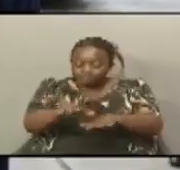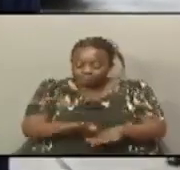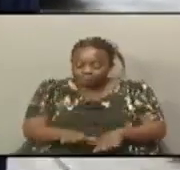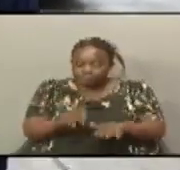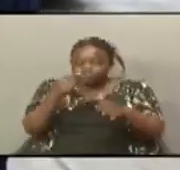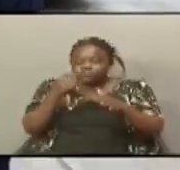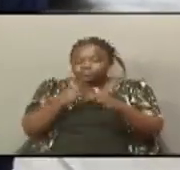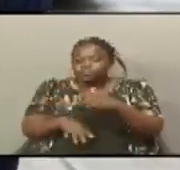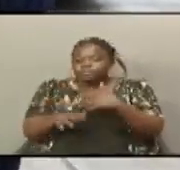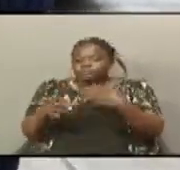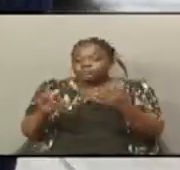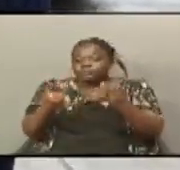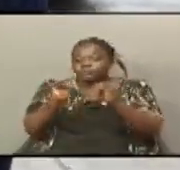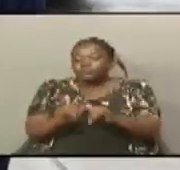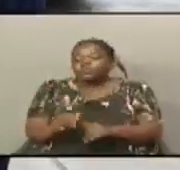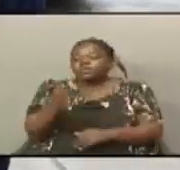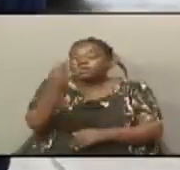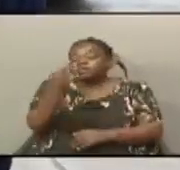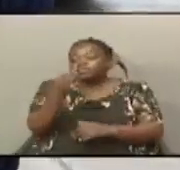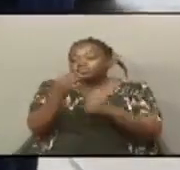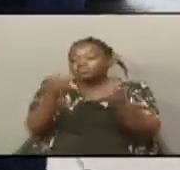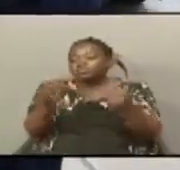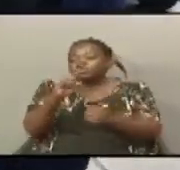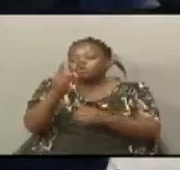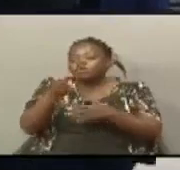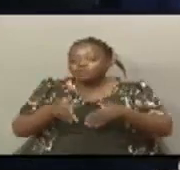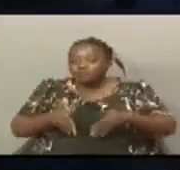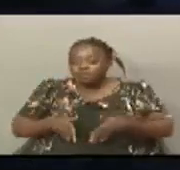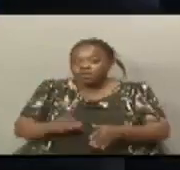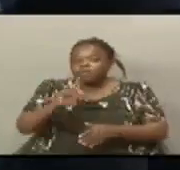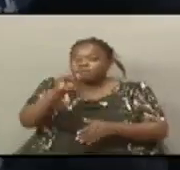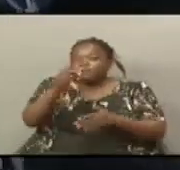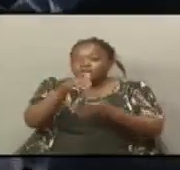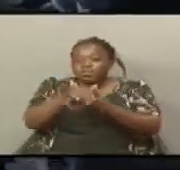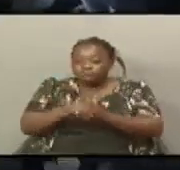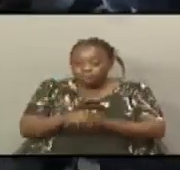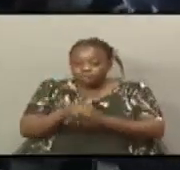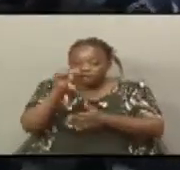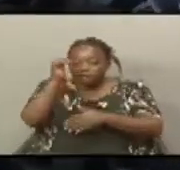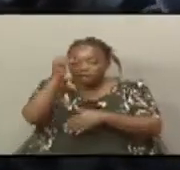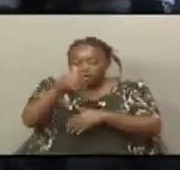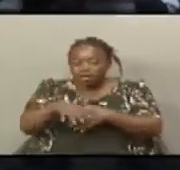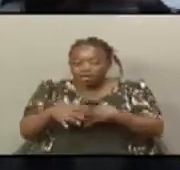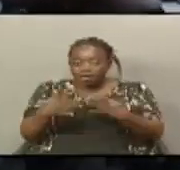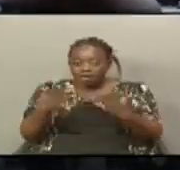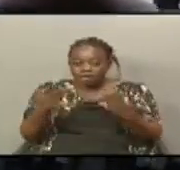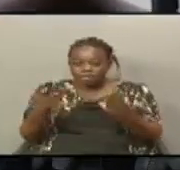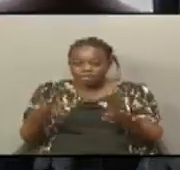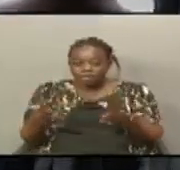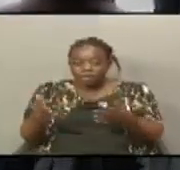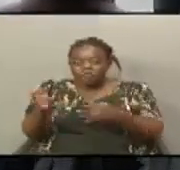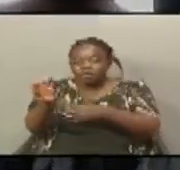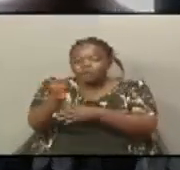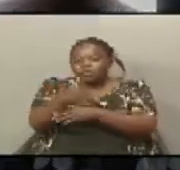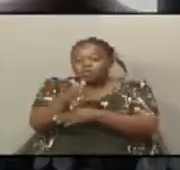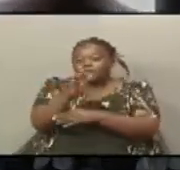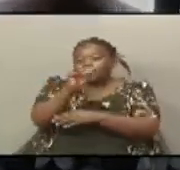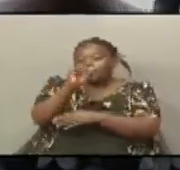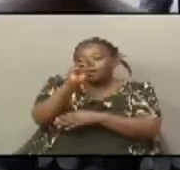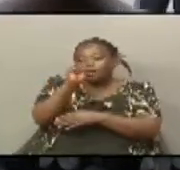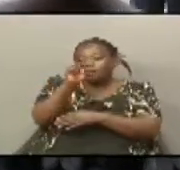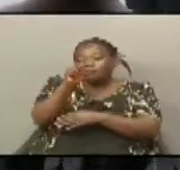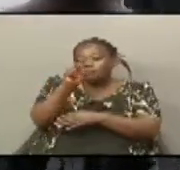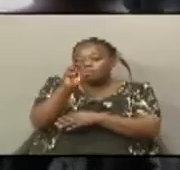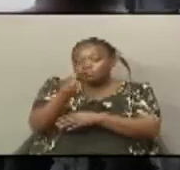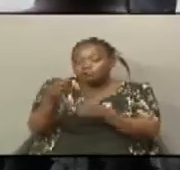zitegeezezza nti Araki alisa abaana basatu be yasooka okuzaala mu bufumbo bwe bwasooka oluvannyuma n'akwatagana na Ambasada Amoko wabula teyamuzaala